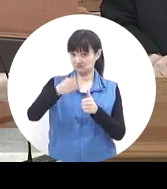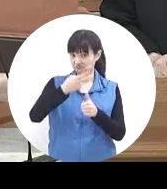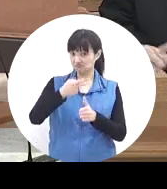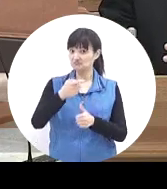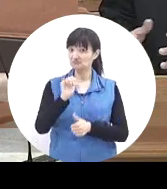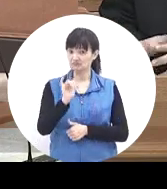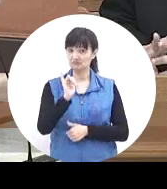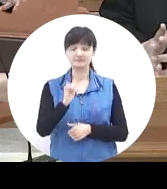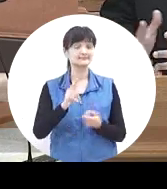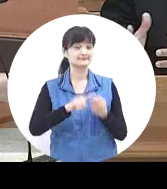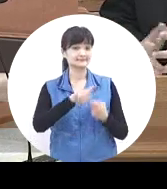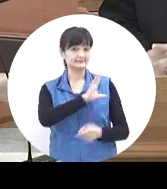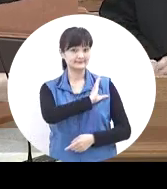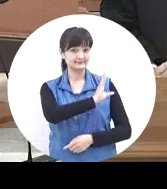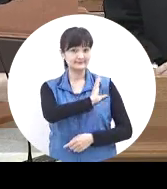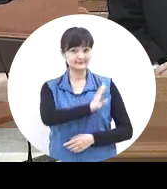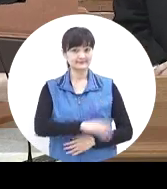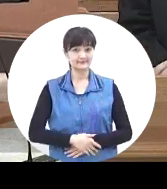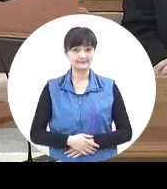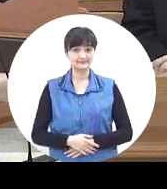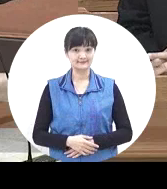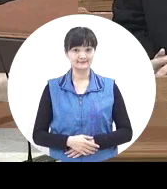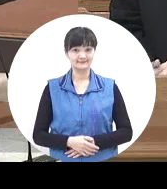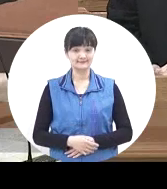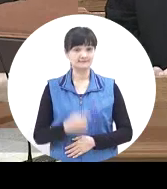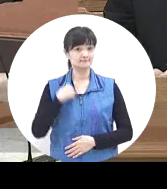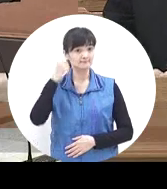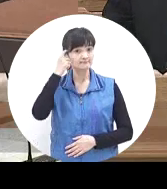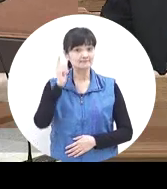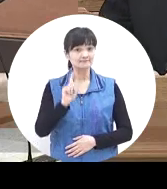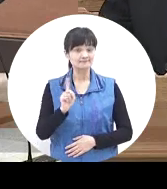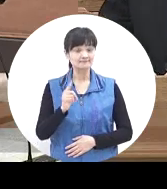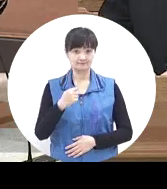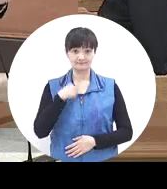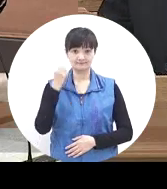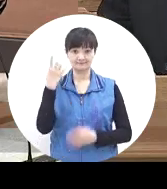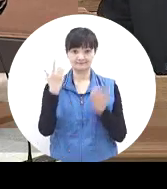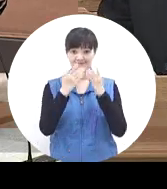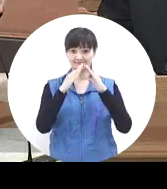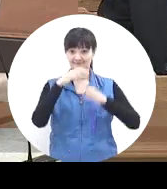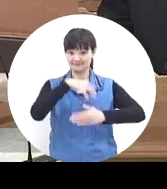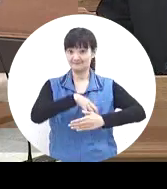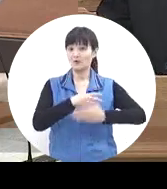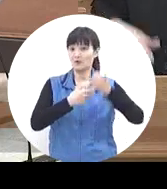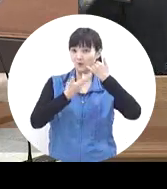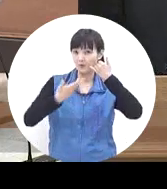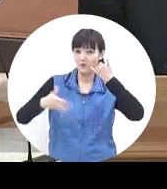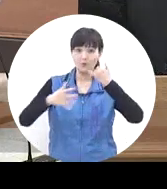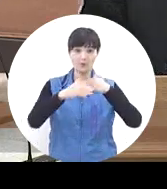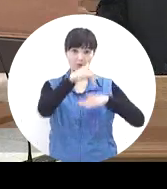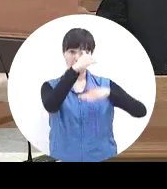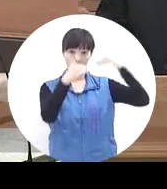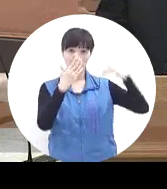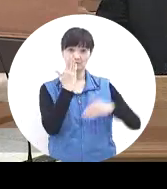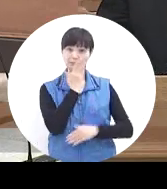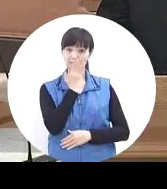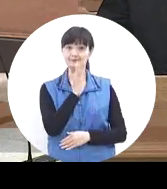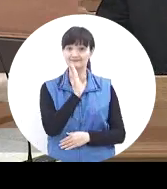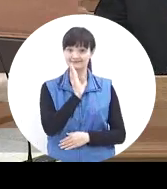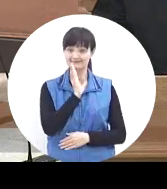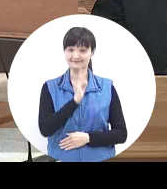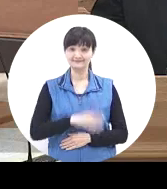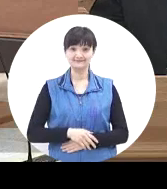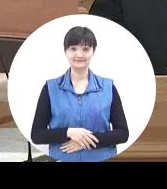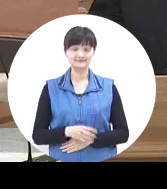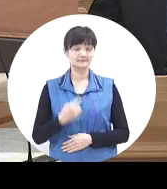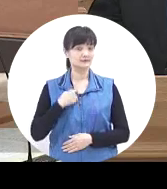一数二，因为协拍量 很大。那所以也就是表示说，我们新北市有很多的好山好水啦。 对。 那也可以搭配来推展我